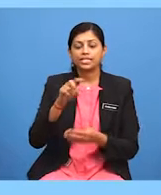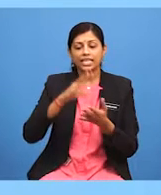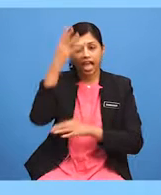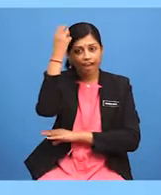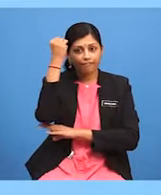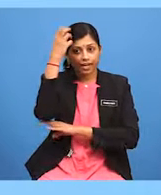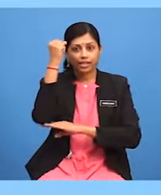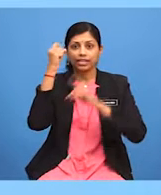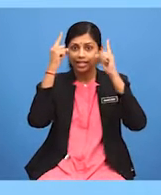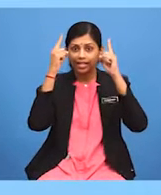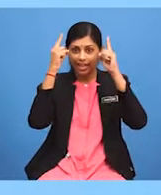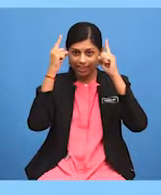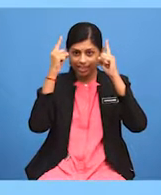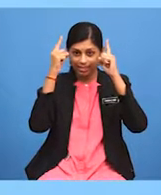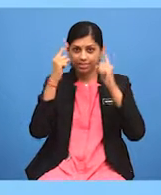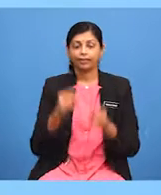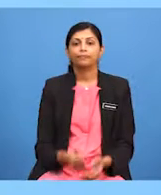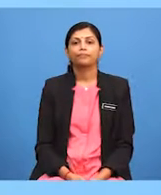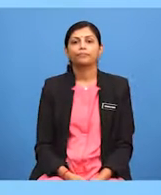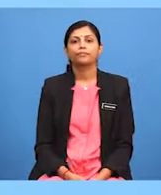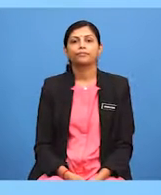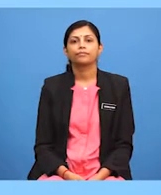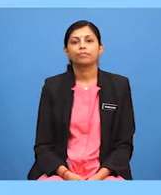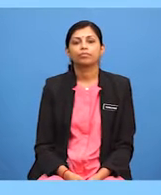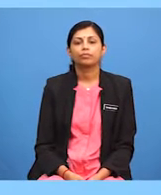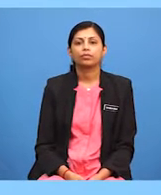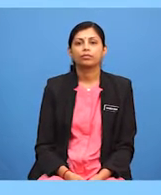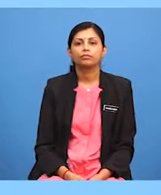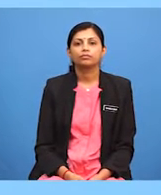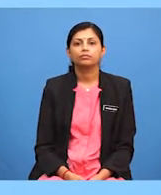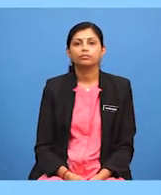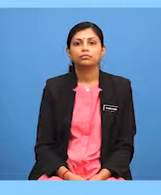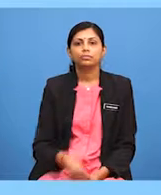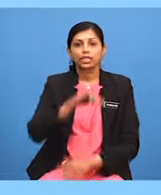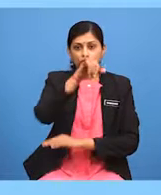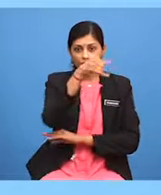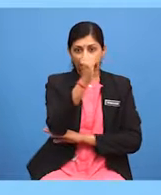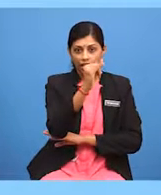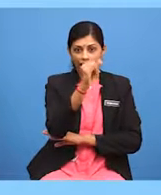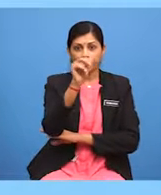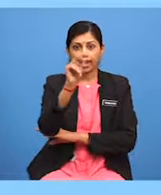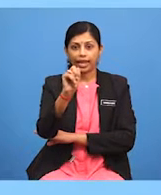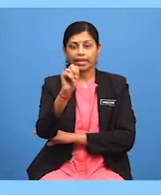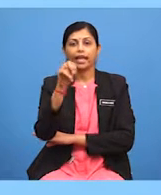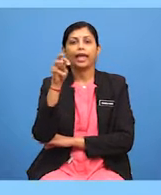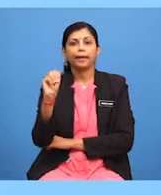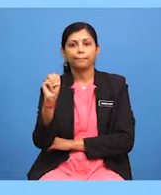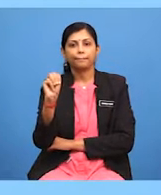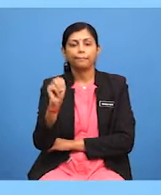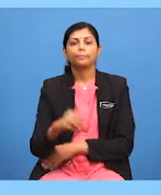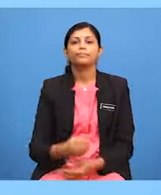dengan daya F dalam unit Newton. Darab sasaran dalam unit